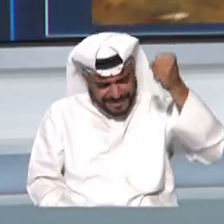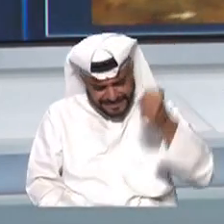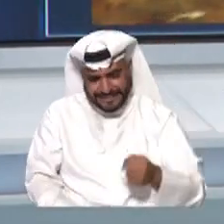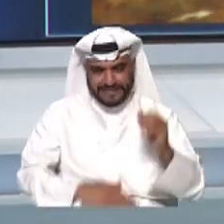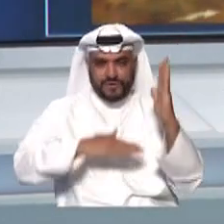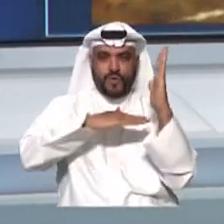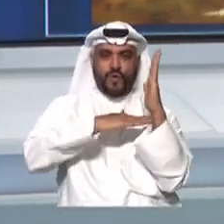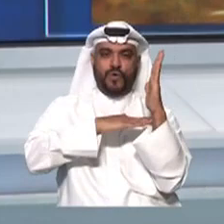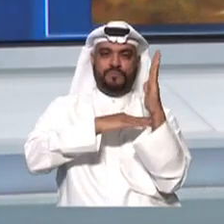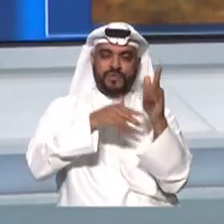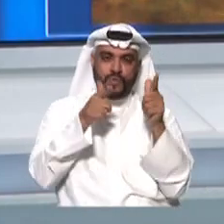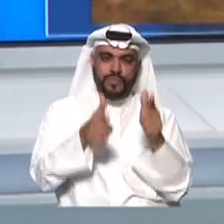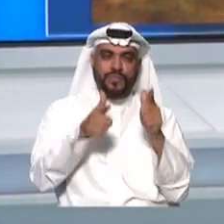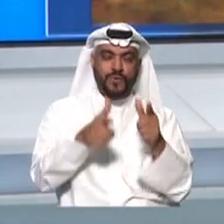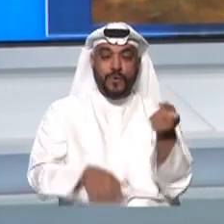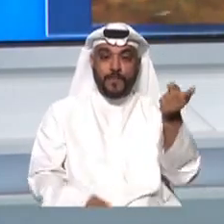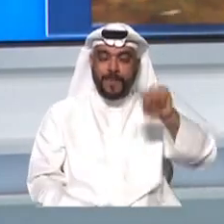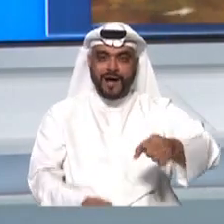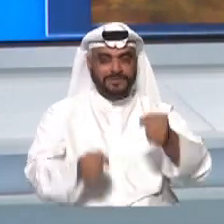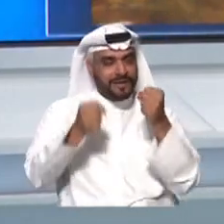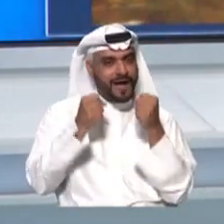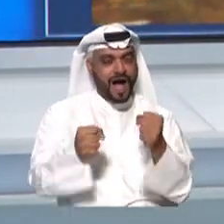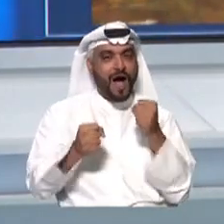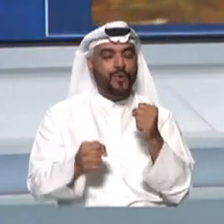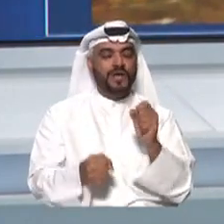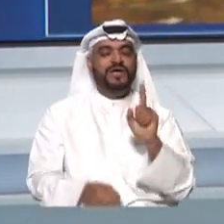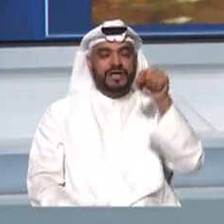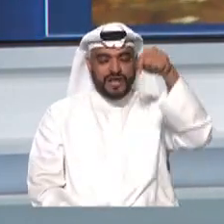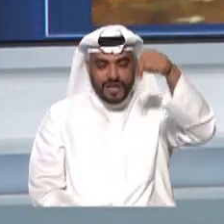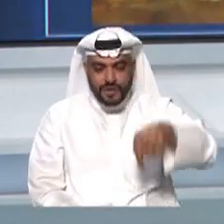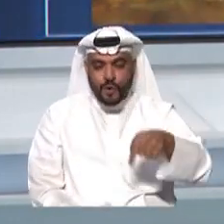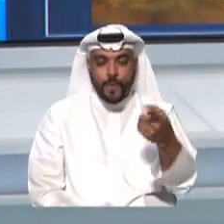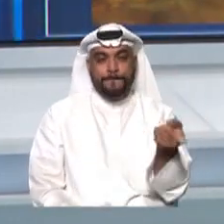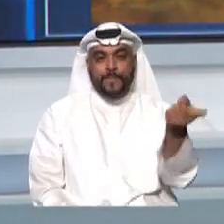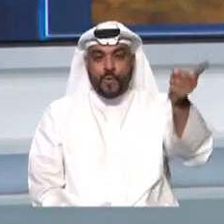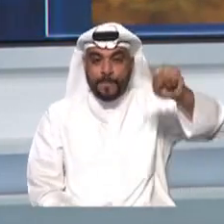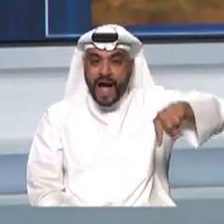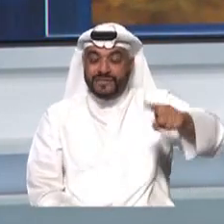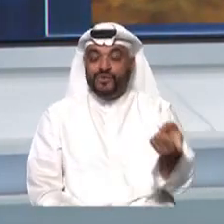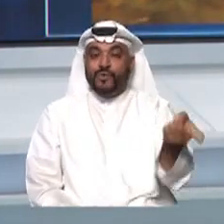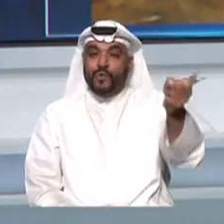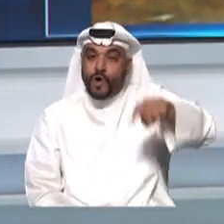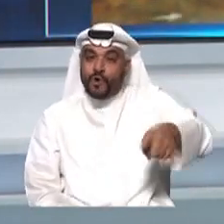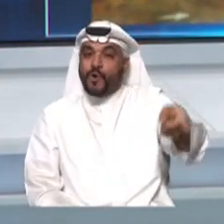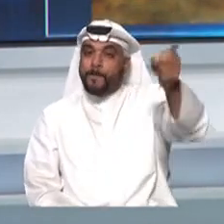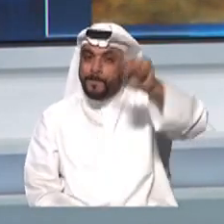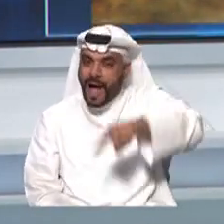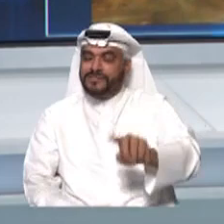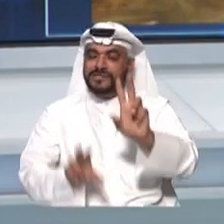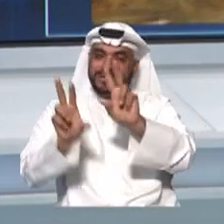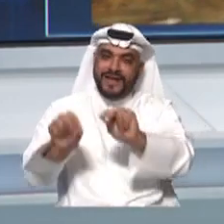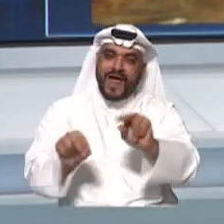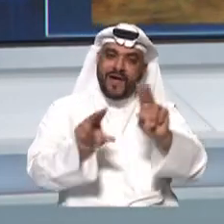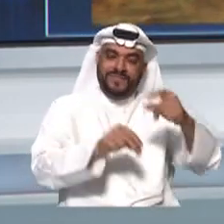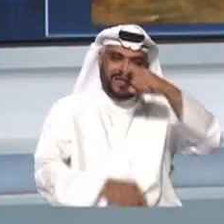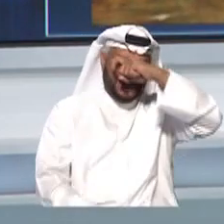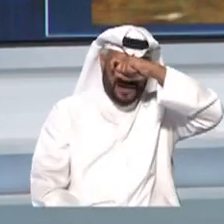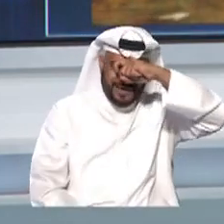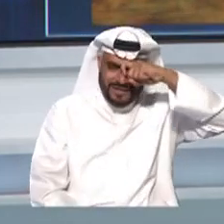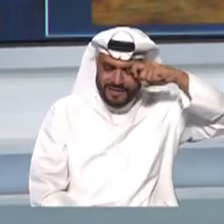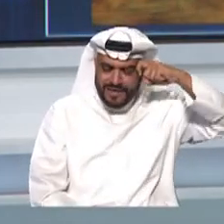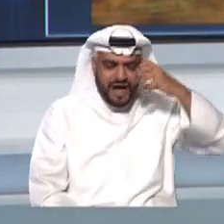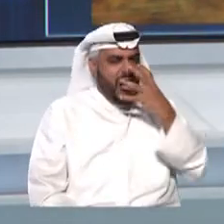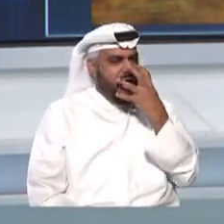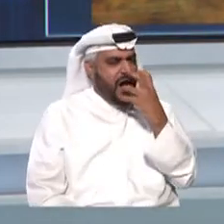واستمرار الرياح الجنوبية والجنوبية الشرقية معنا، رطوبة نسبية متوقعة على السواحل والجزر، لكن أجواء جافة